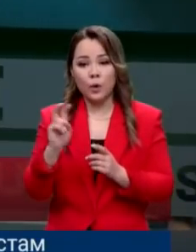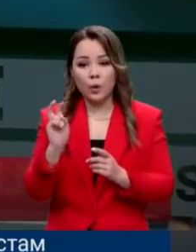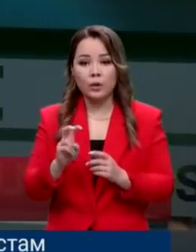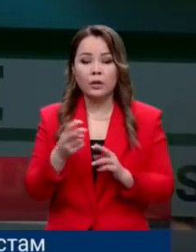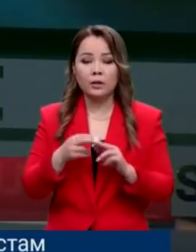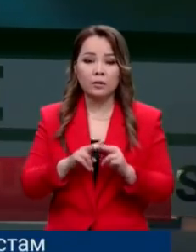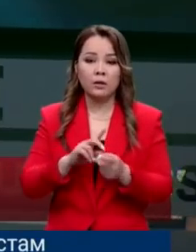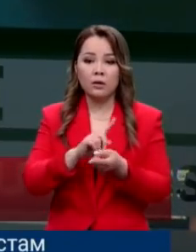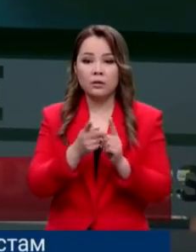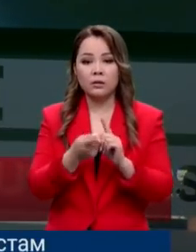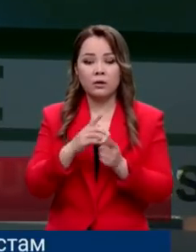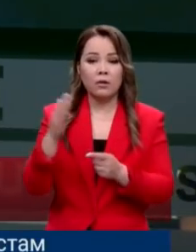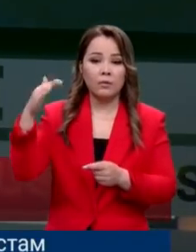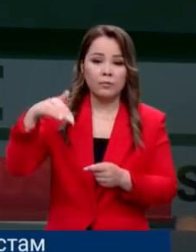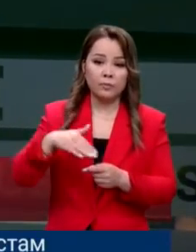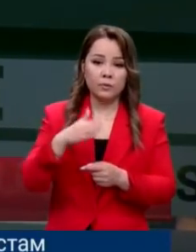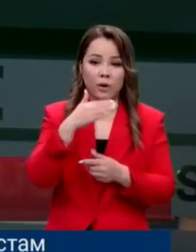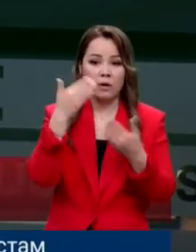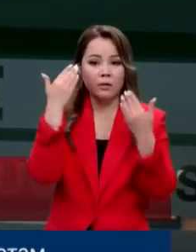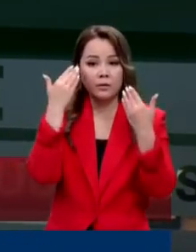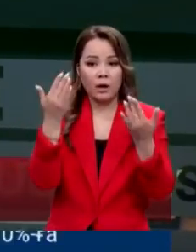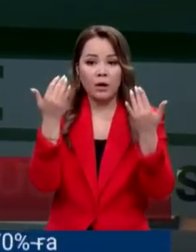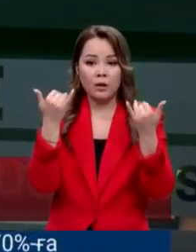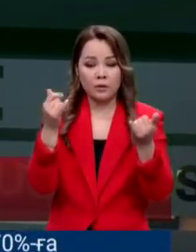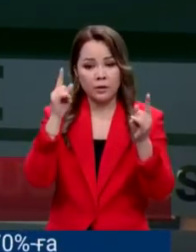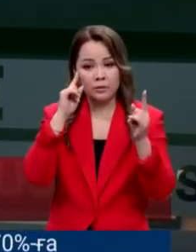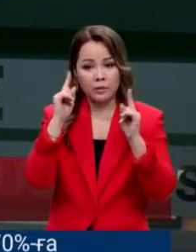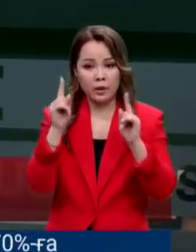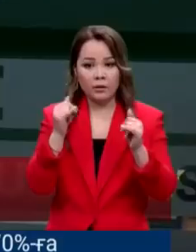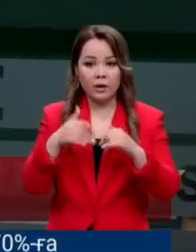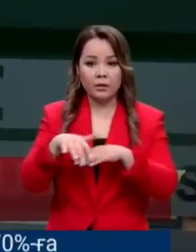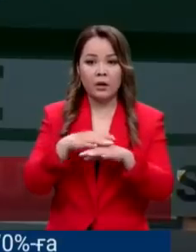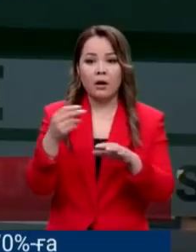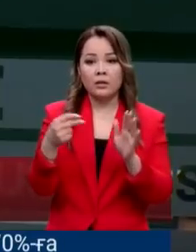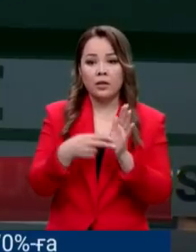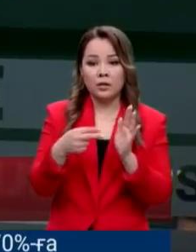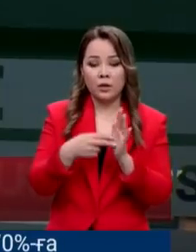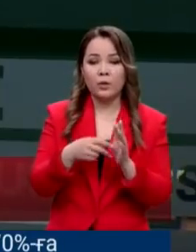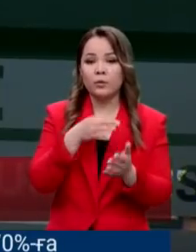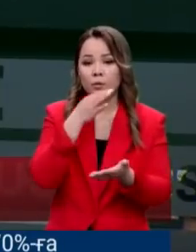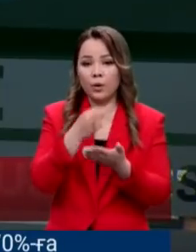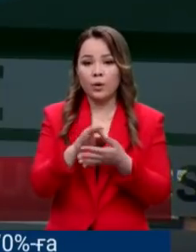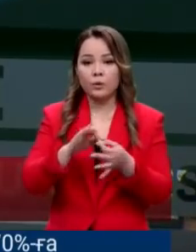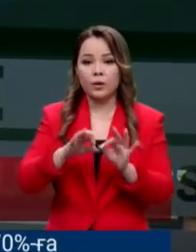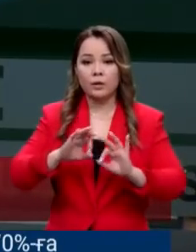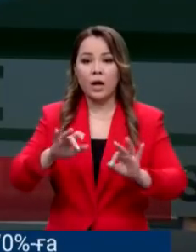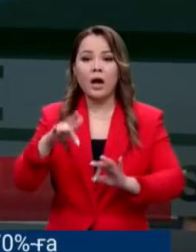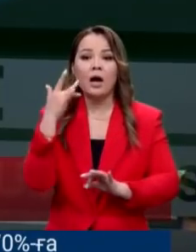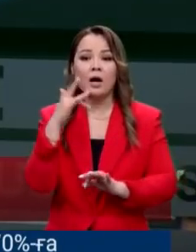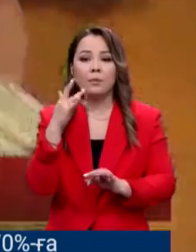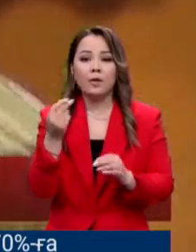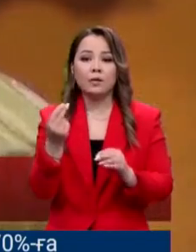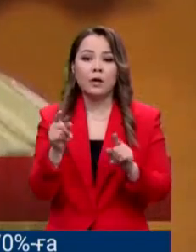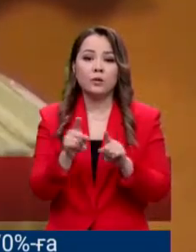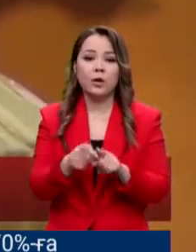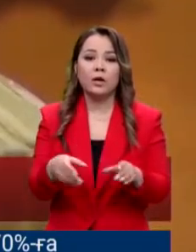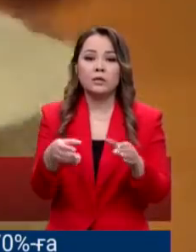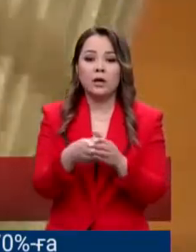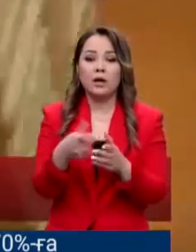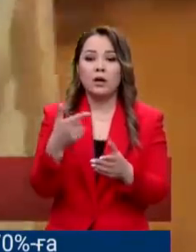құбылары белгісіз, бірақ әлем елдерін елең еткізген бүгінгі мәлімдемелер ақыш ақшасын шайқап өтуі ғажап емес. Америкалық қаржы